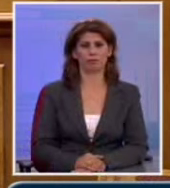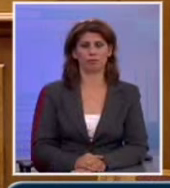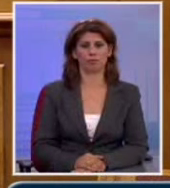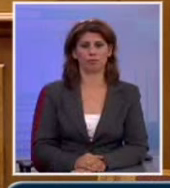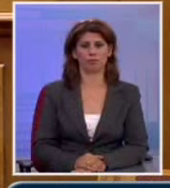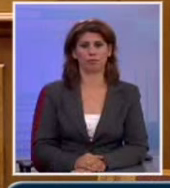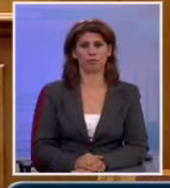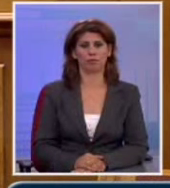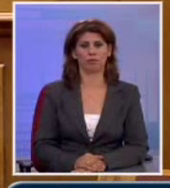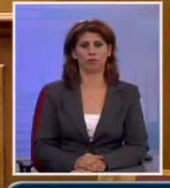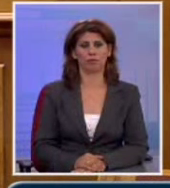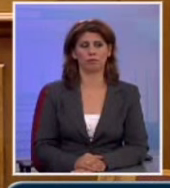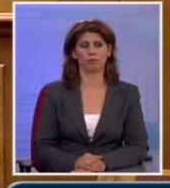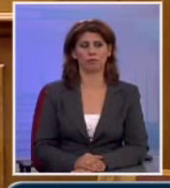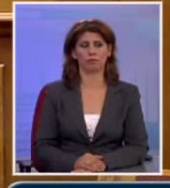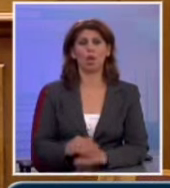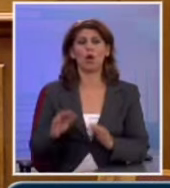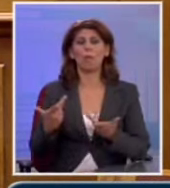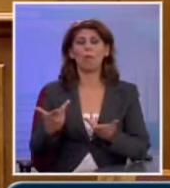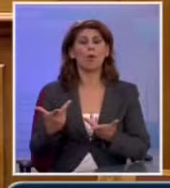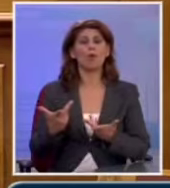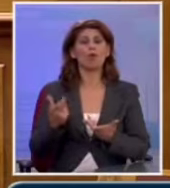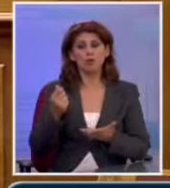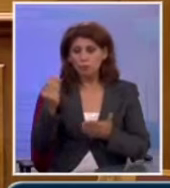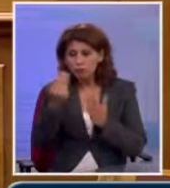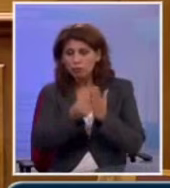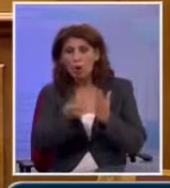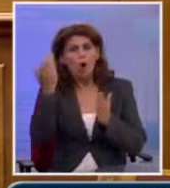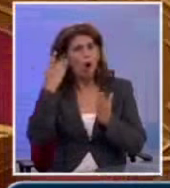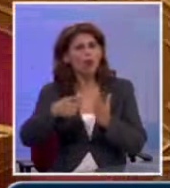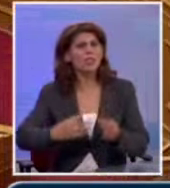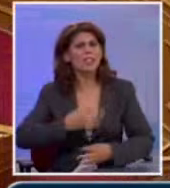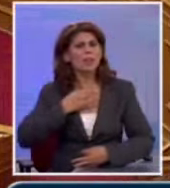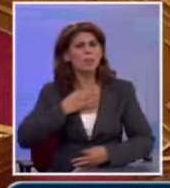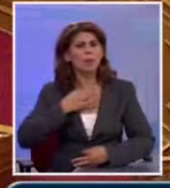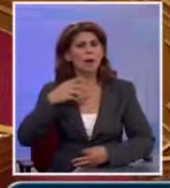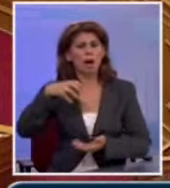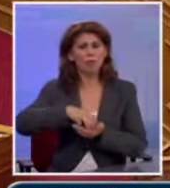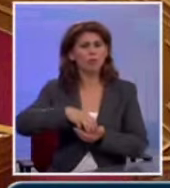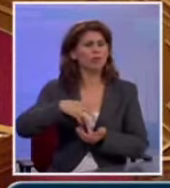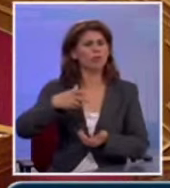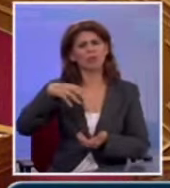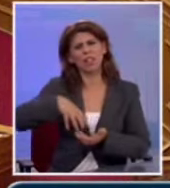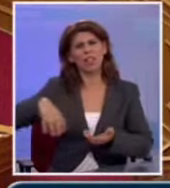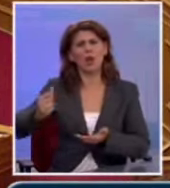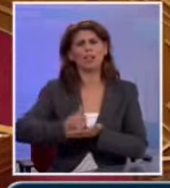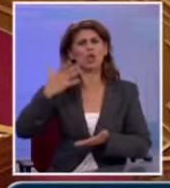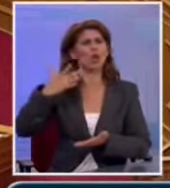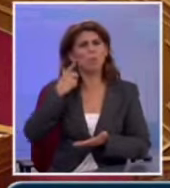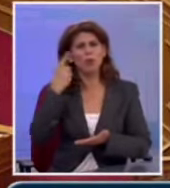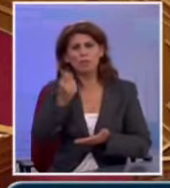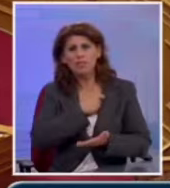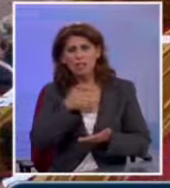Πόσο άραγε κοστολογείται η αξιοπρέπεια ενός λαού από τους οίκους αξιολόγησης? Πόσο την